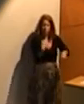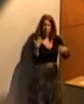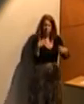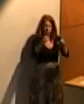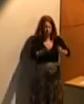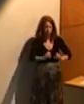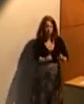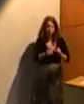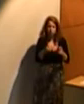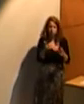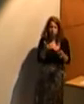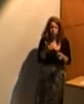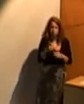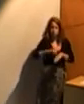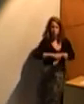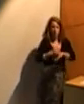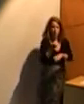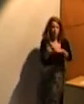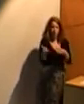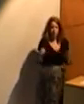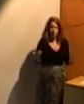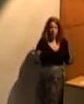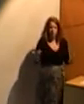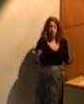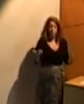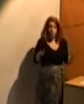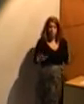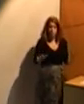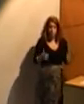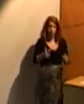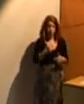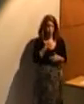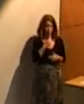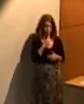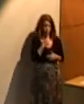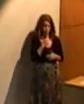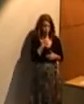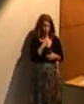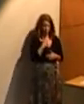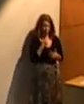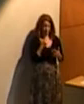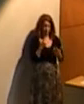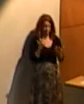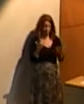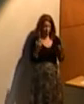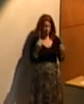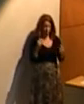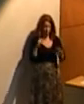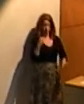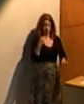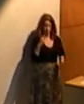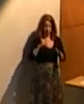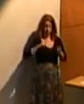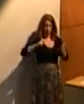prothèses qu'est ce que cela signifie sûrement rapport à moi même et autrui est ce que quelque part ça ne signifie pas que tout simplement